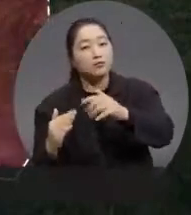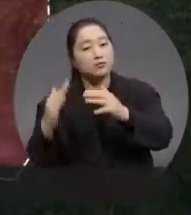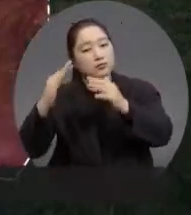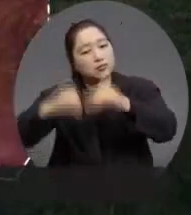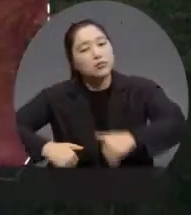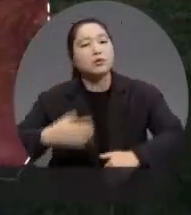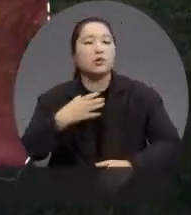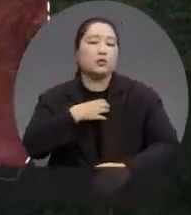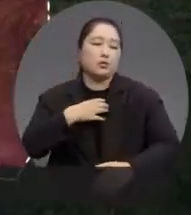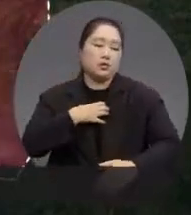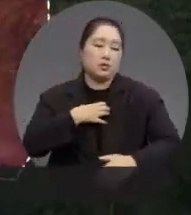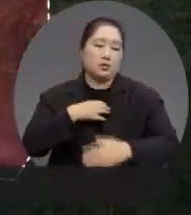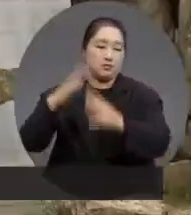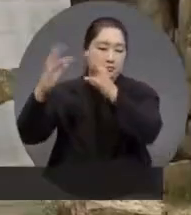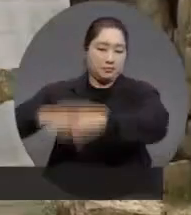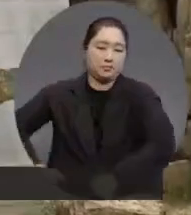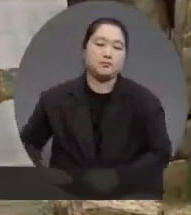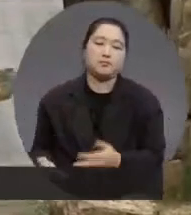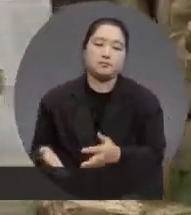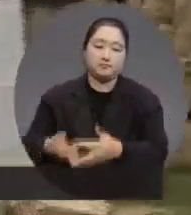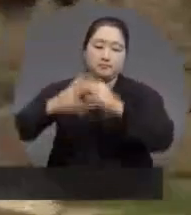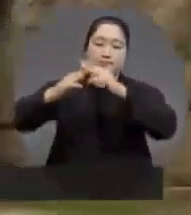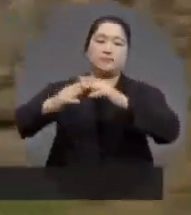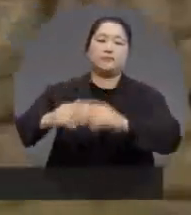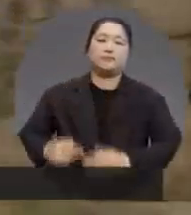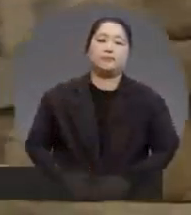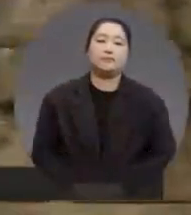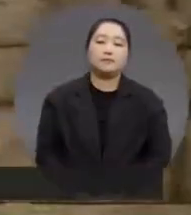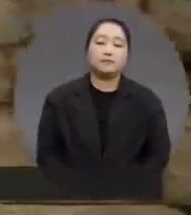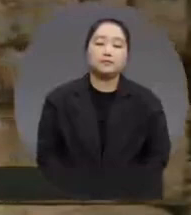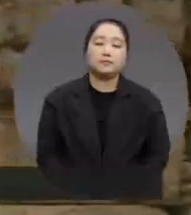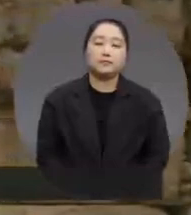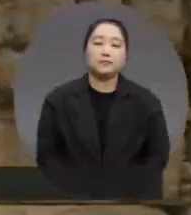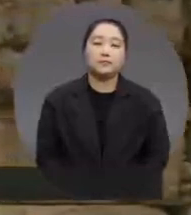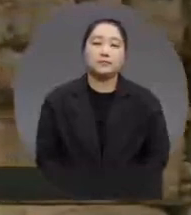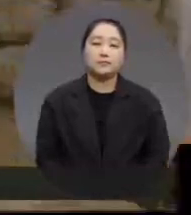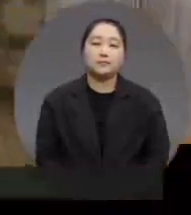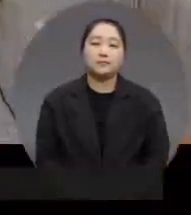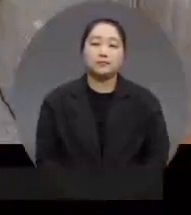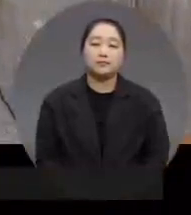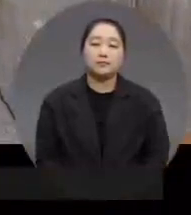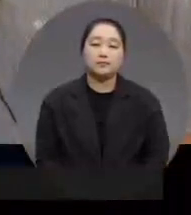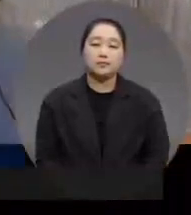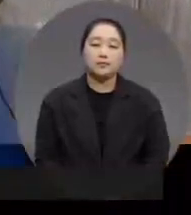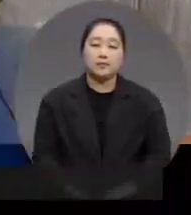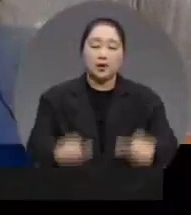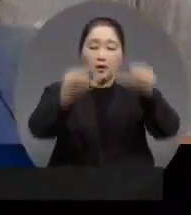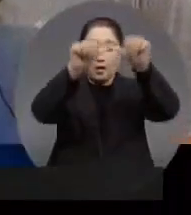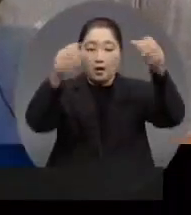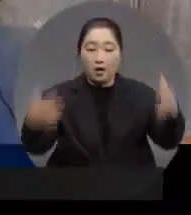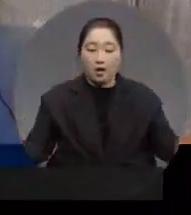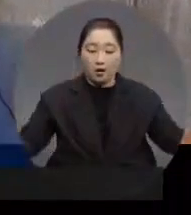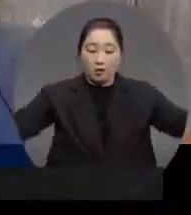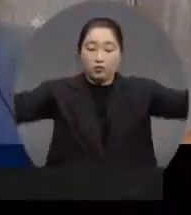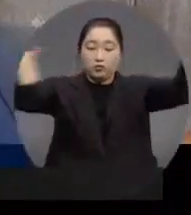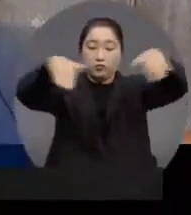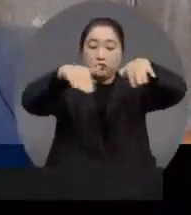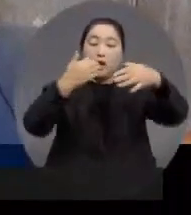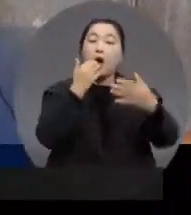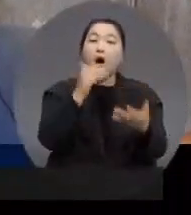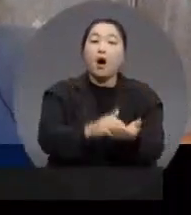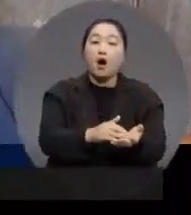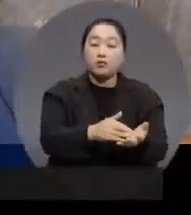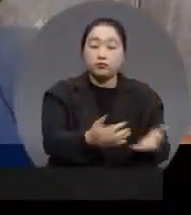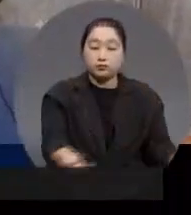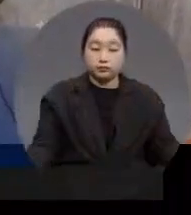우려가 있어 해체하고 다시 쌓는 작업이었습니다. 대형 석축이다 보니까 이것을